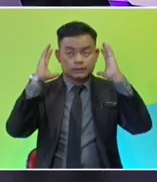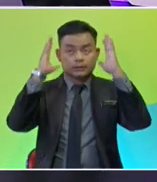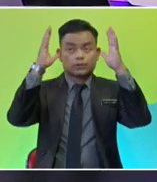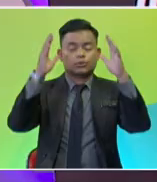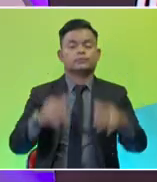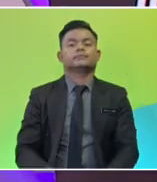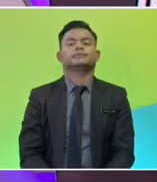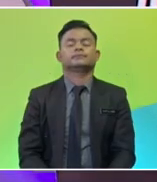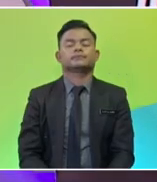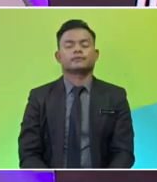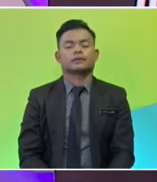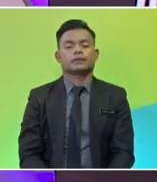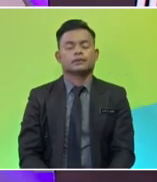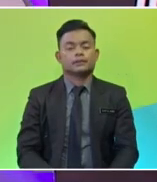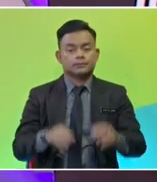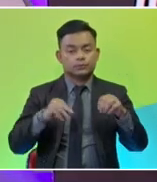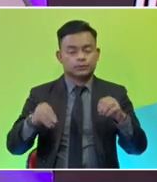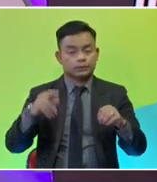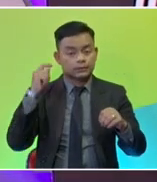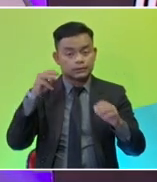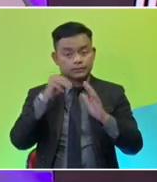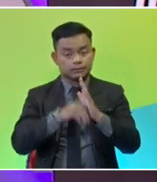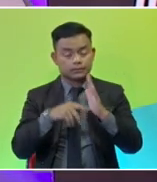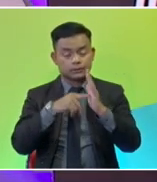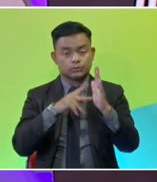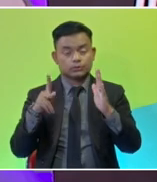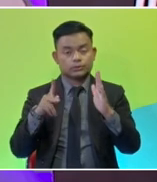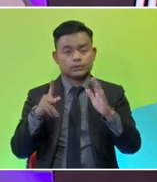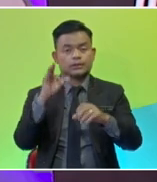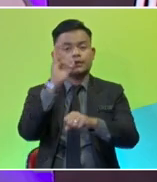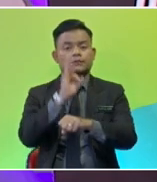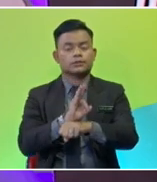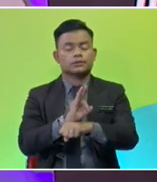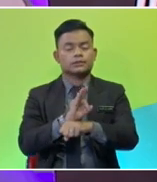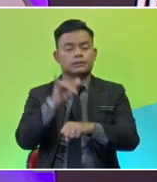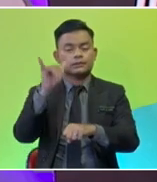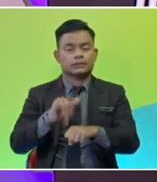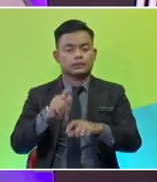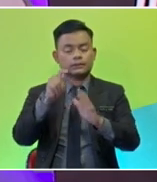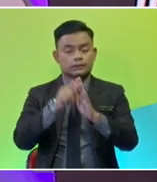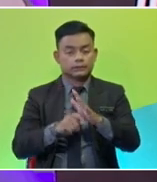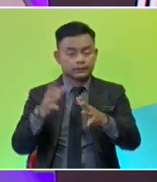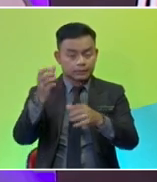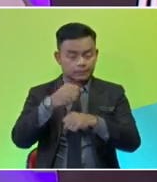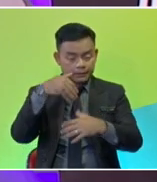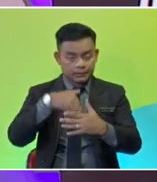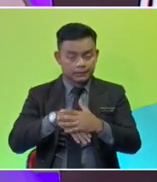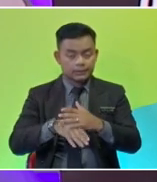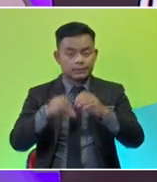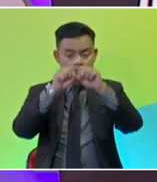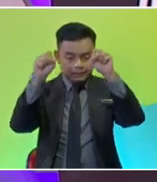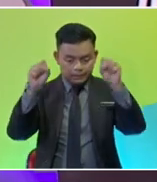sebenarnya menunjukkan fungsi-fungsi yang terdapat dalam sistem rangka Sebagai contoh pada video yang kedua tadi kita nampak